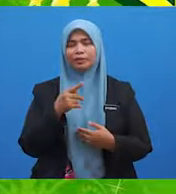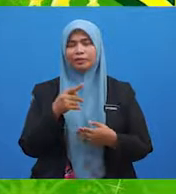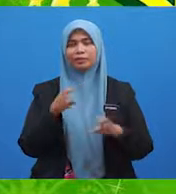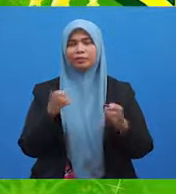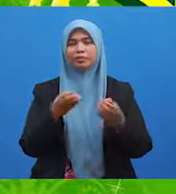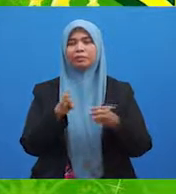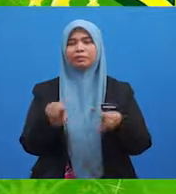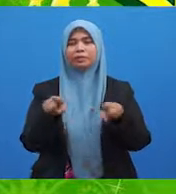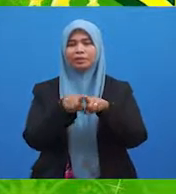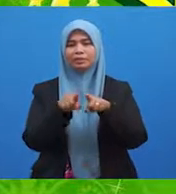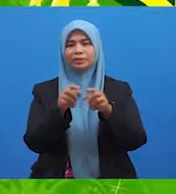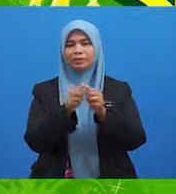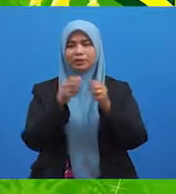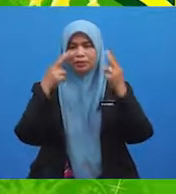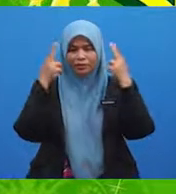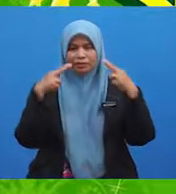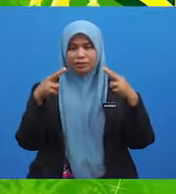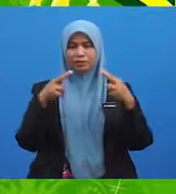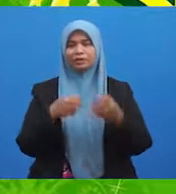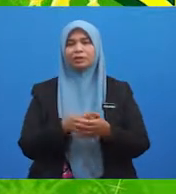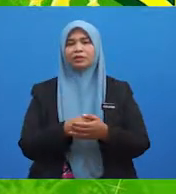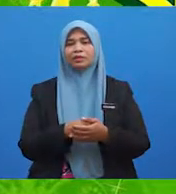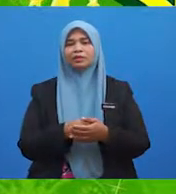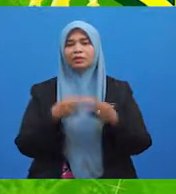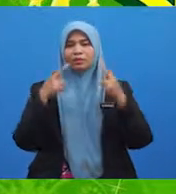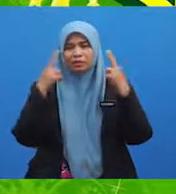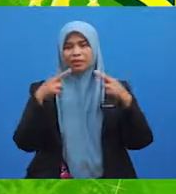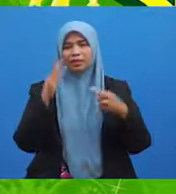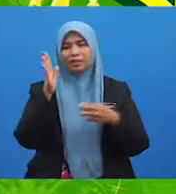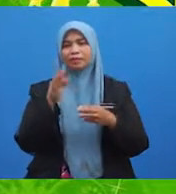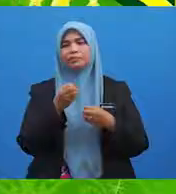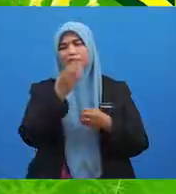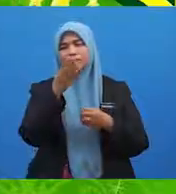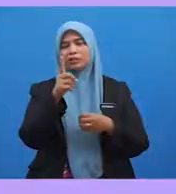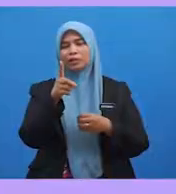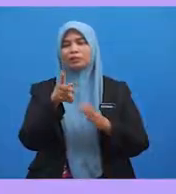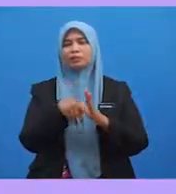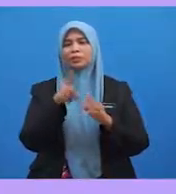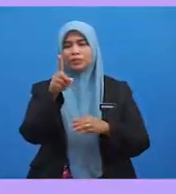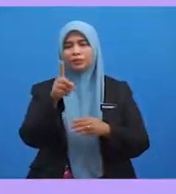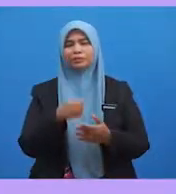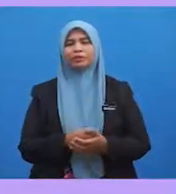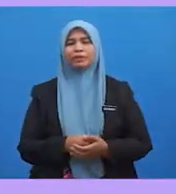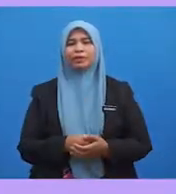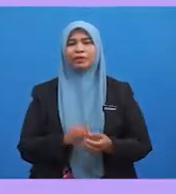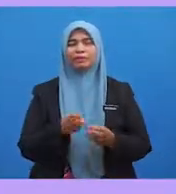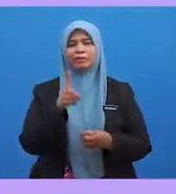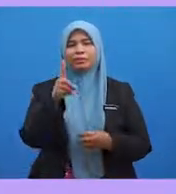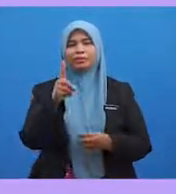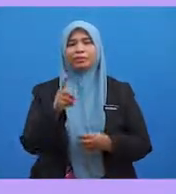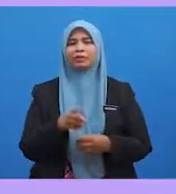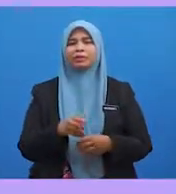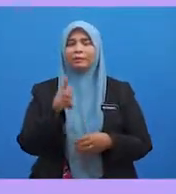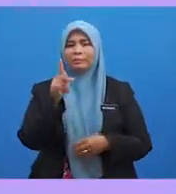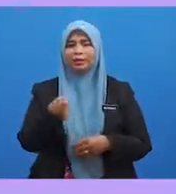buat bersama dengan Ustaz. InsyaAllah, Ustaz akan terangkan satu persatu. Yang pertama,